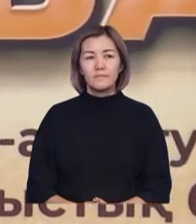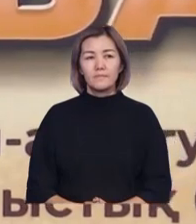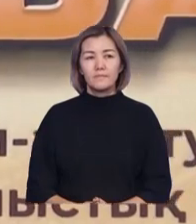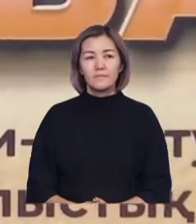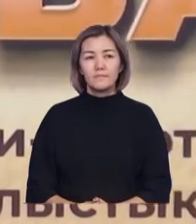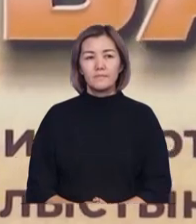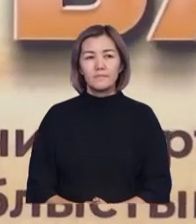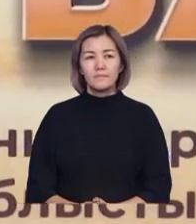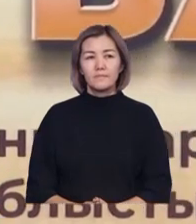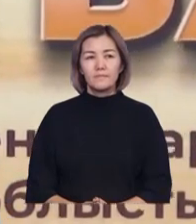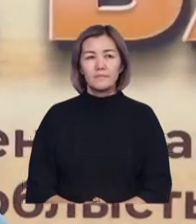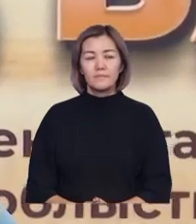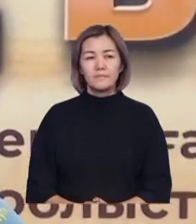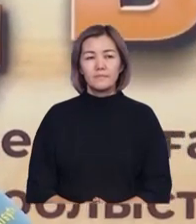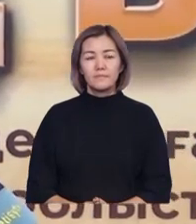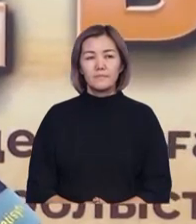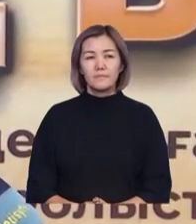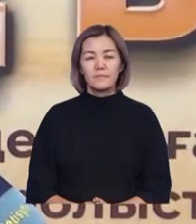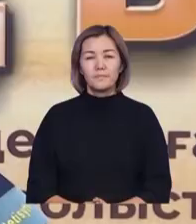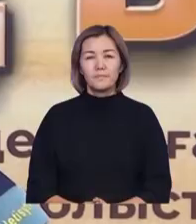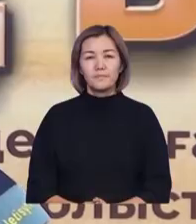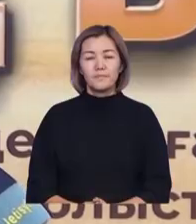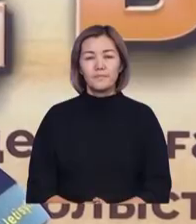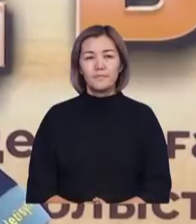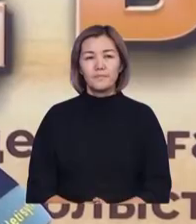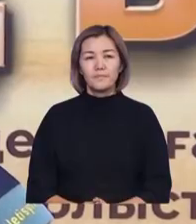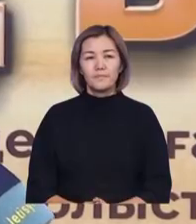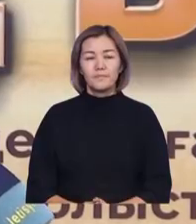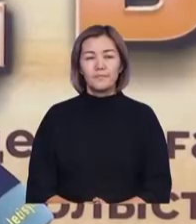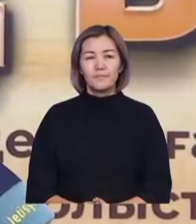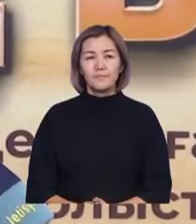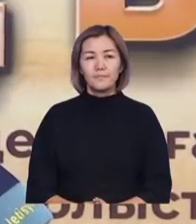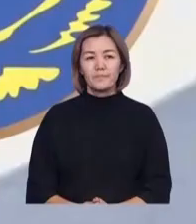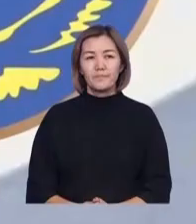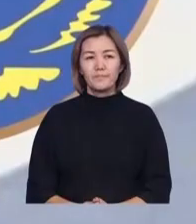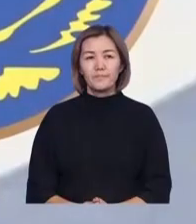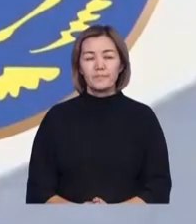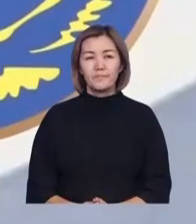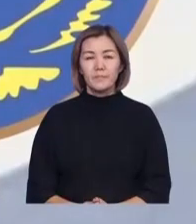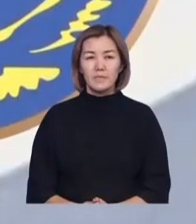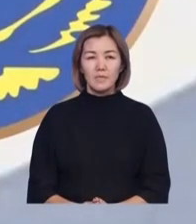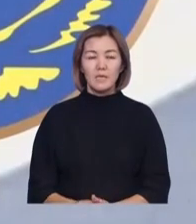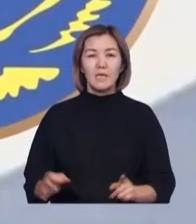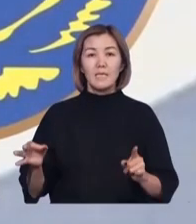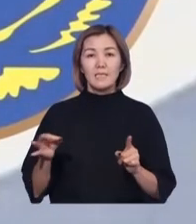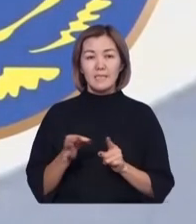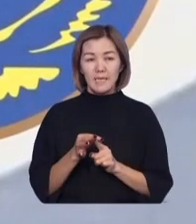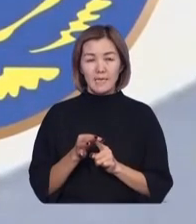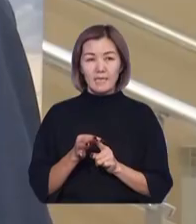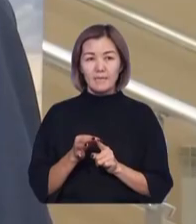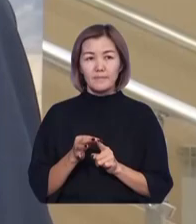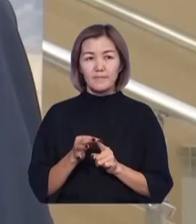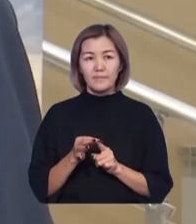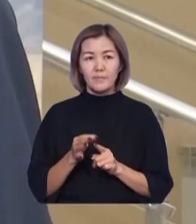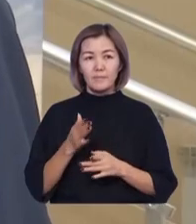қарасаң қайран қаласың, жалғыз жазғы бір кеште, жағаладым жағасын. Негізгі мақсаты,